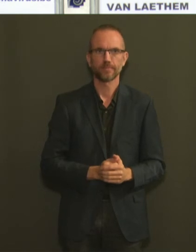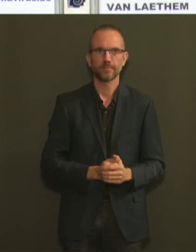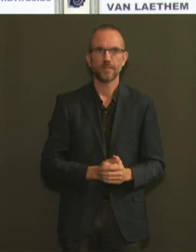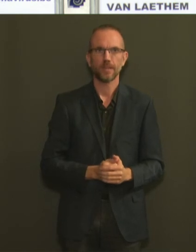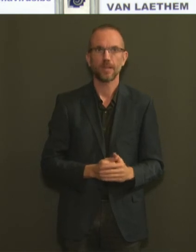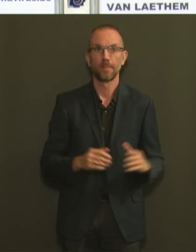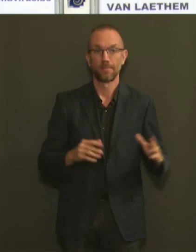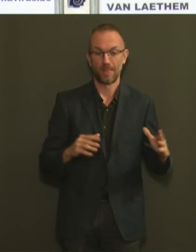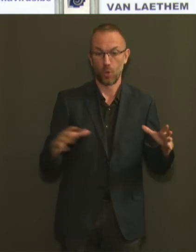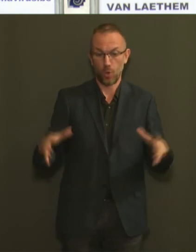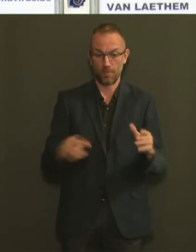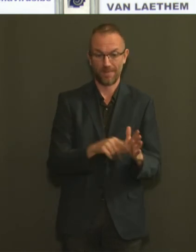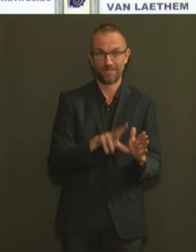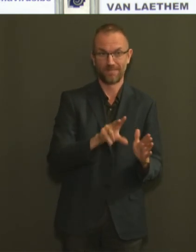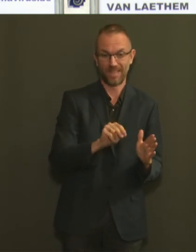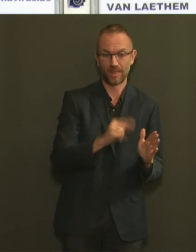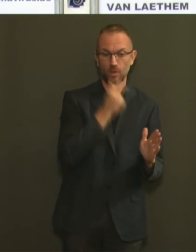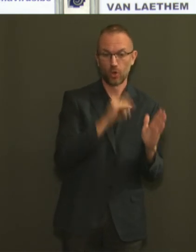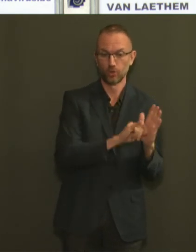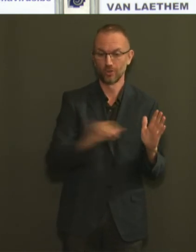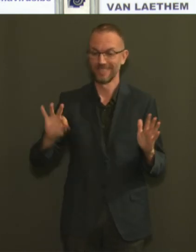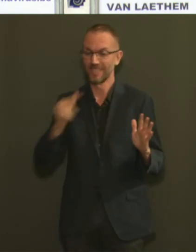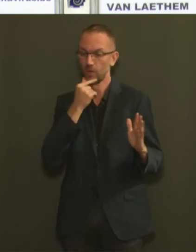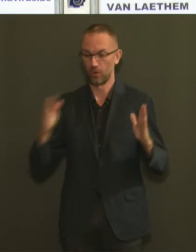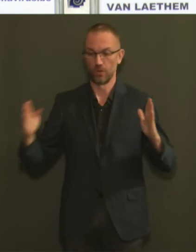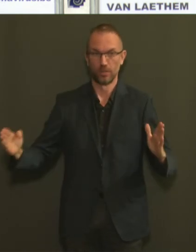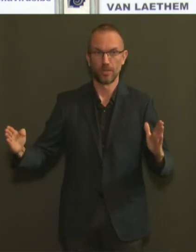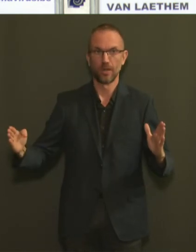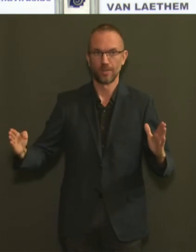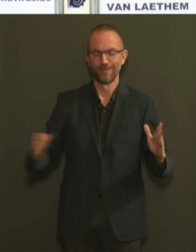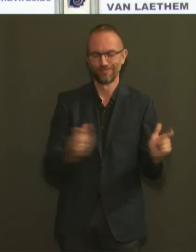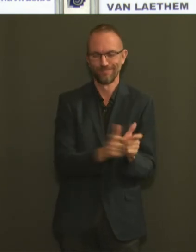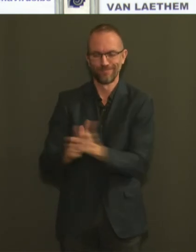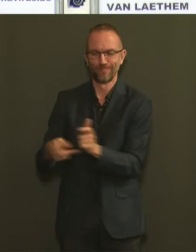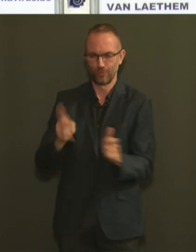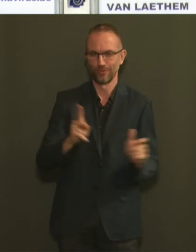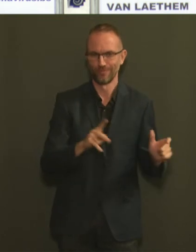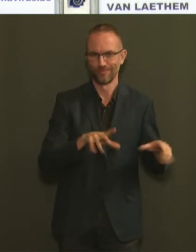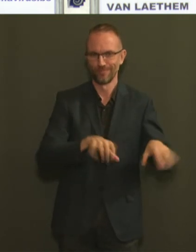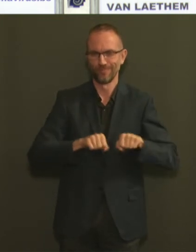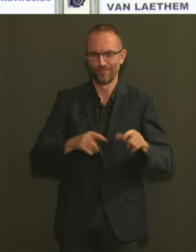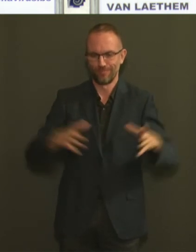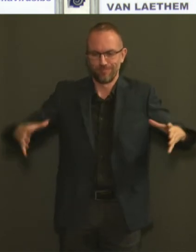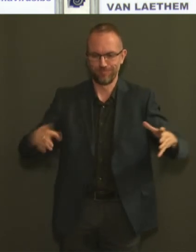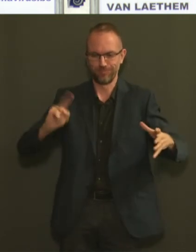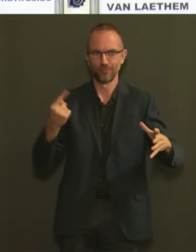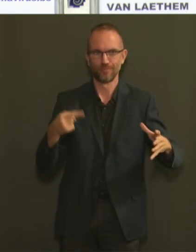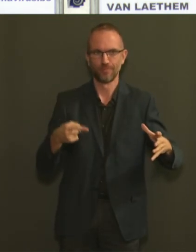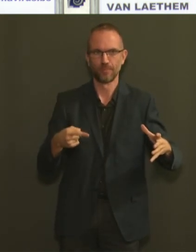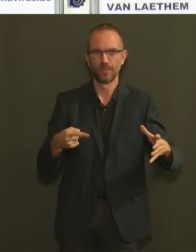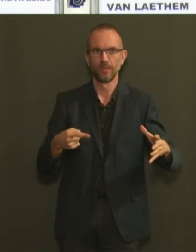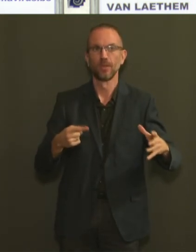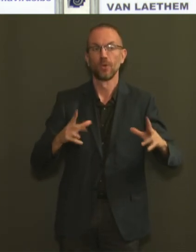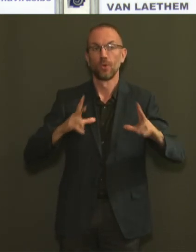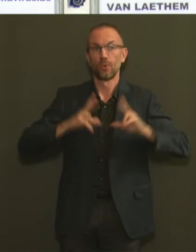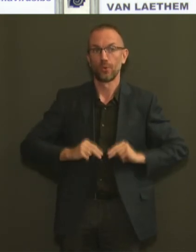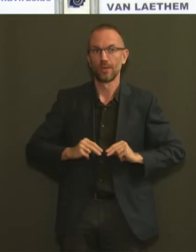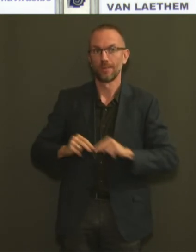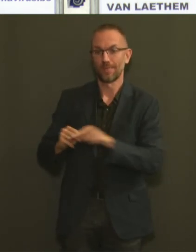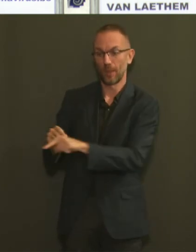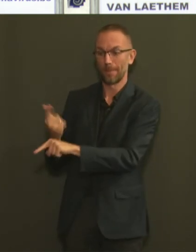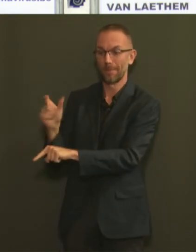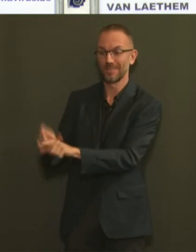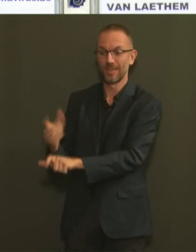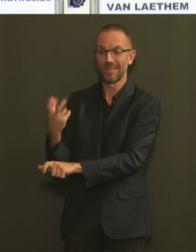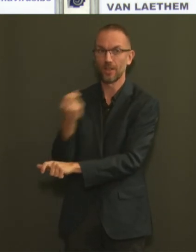50 ans qui connaissent le plus grand nombre d'infections et que actuellement et heureusement les plus de 80 ans